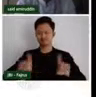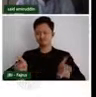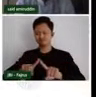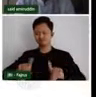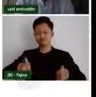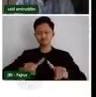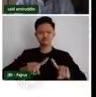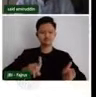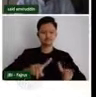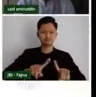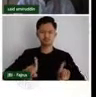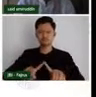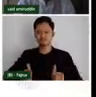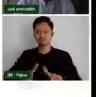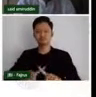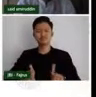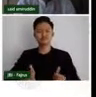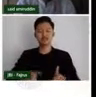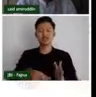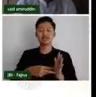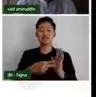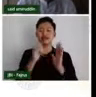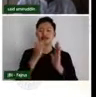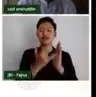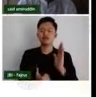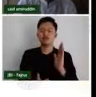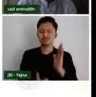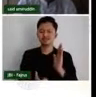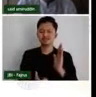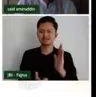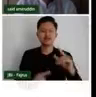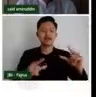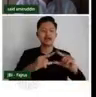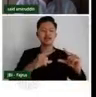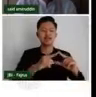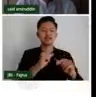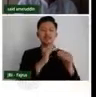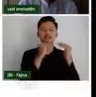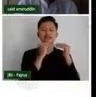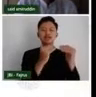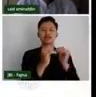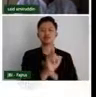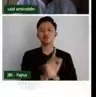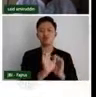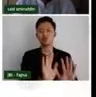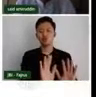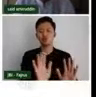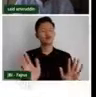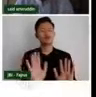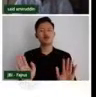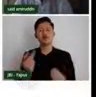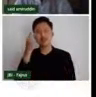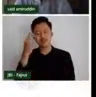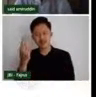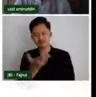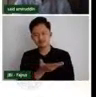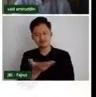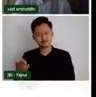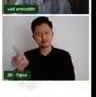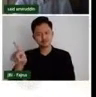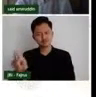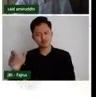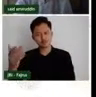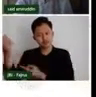melakukan evaluasi itu tidak dengan satu-satu instrumen saja, tapi kita bisa melakukan sesuai dengan kebutuhan dan kemampuan si anak. Itu